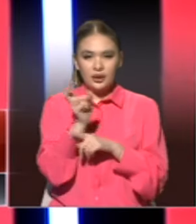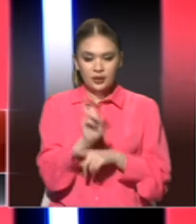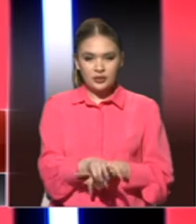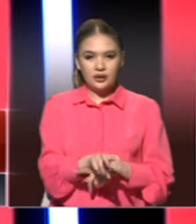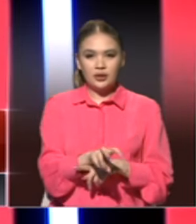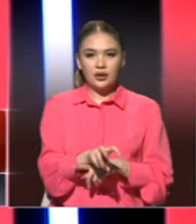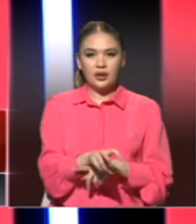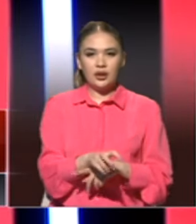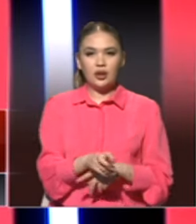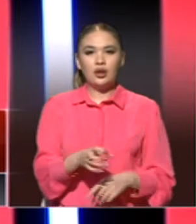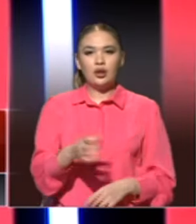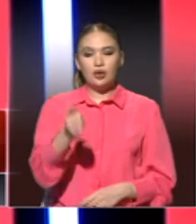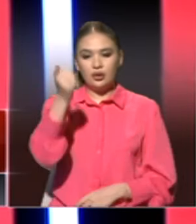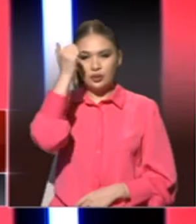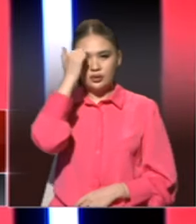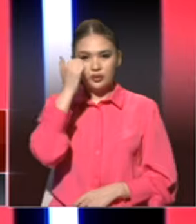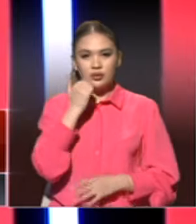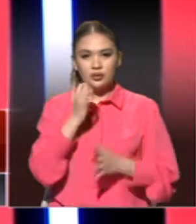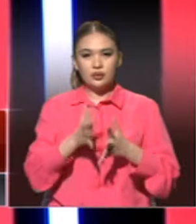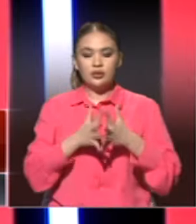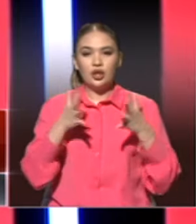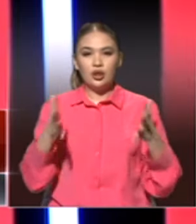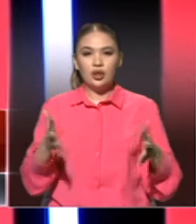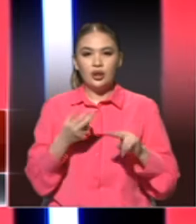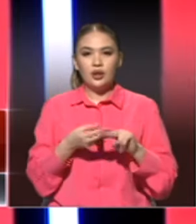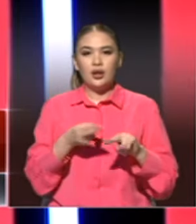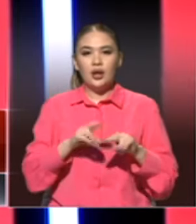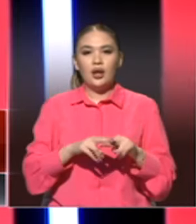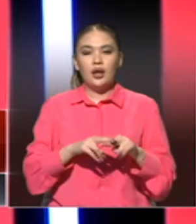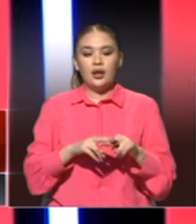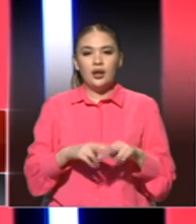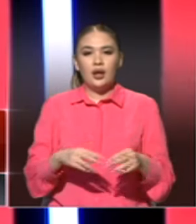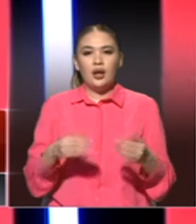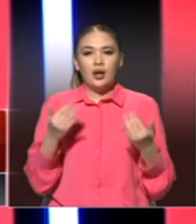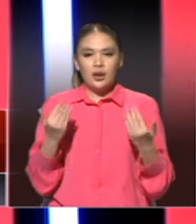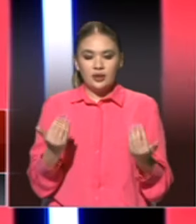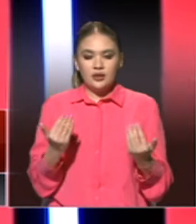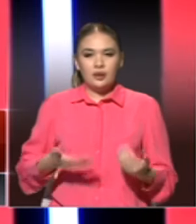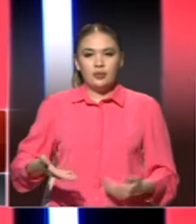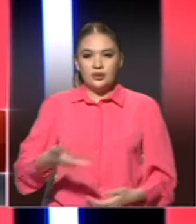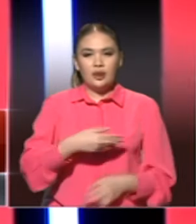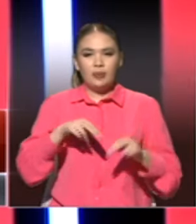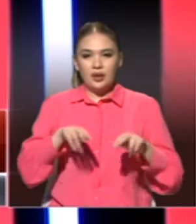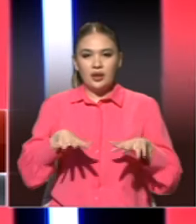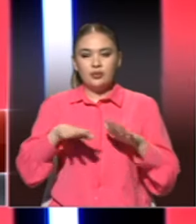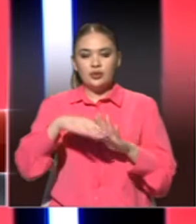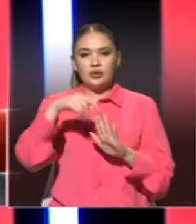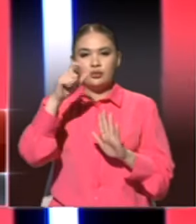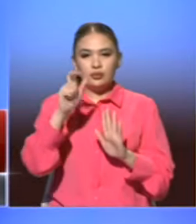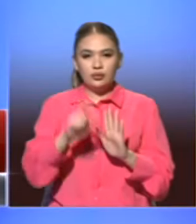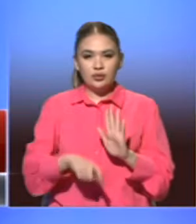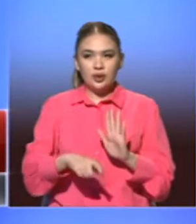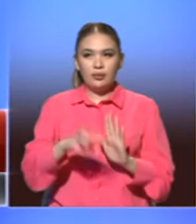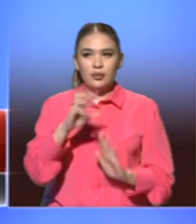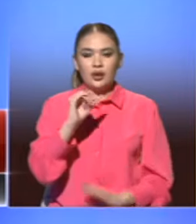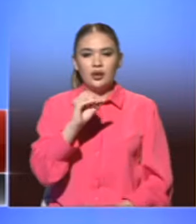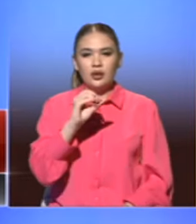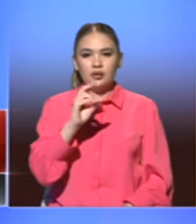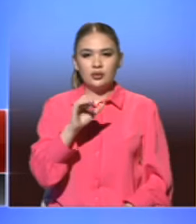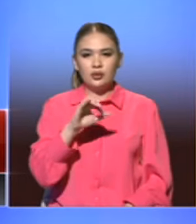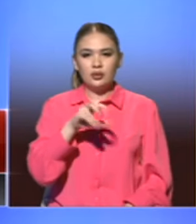келгендеріңізге мұнда бір алғысымызды айтамыз. Өздеріңізді алдымен таныстырып өтсек, қазір бізге парламент мәжілісінің депутаты Құдайберген Бексұлтанов мырза келіп